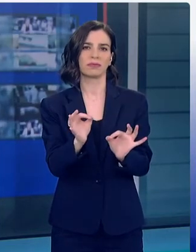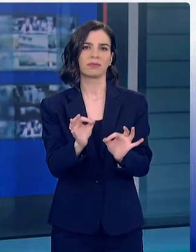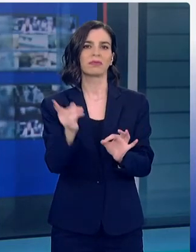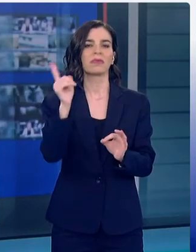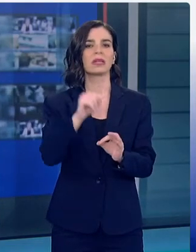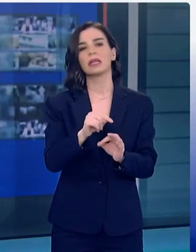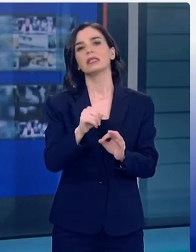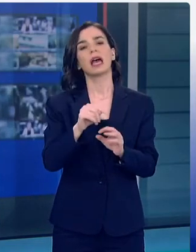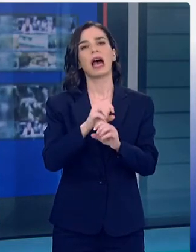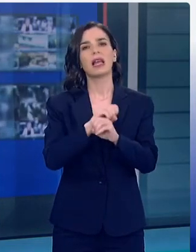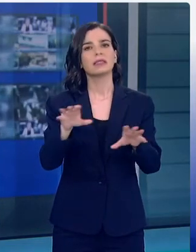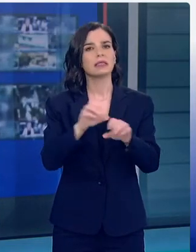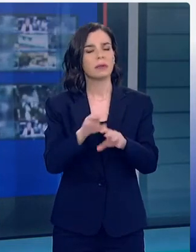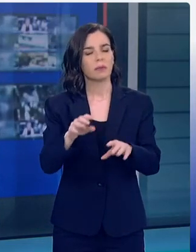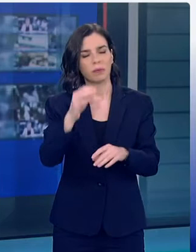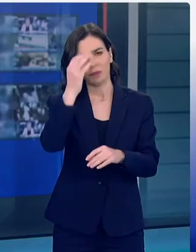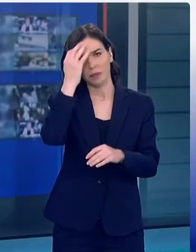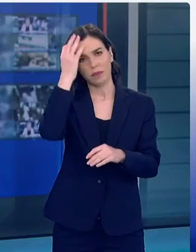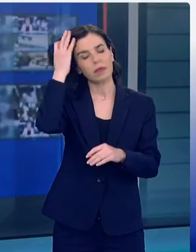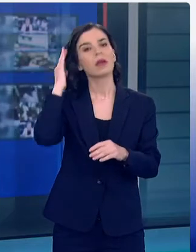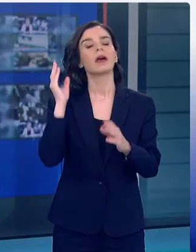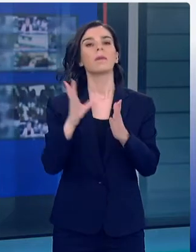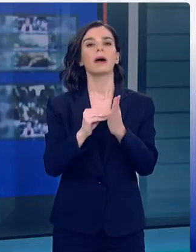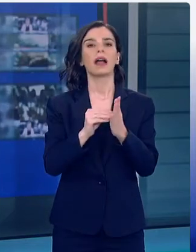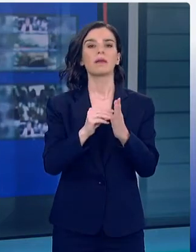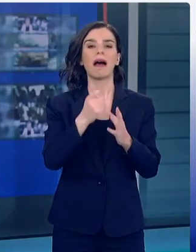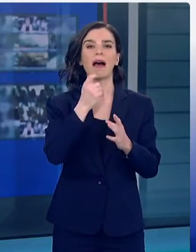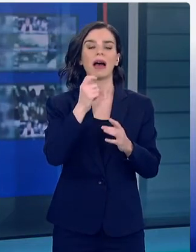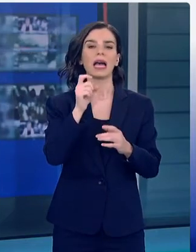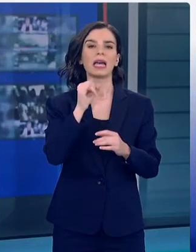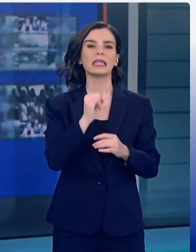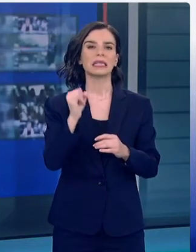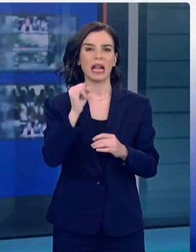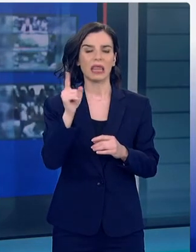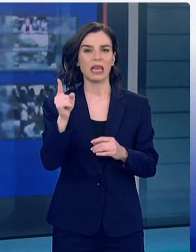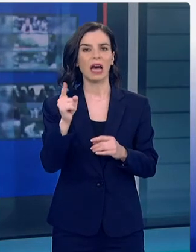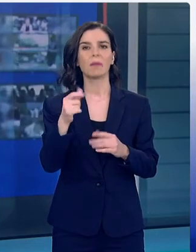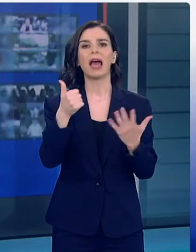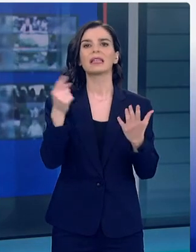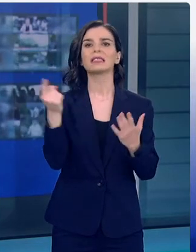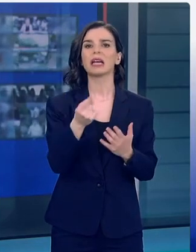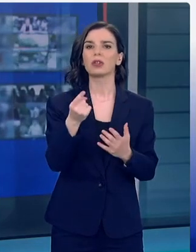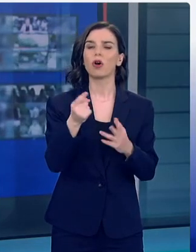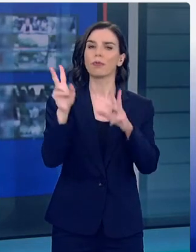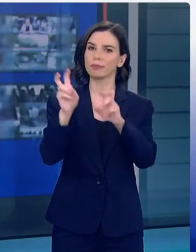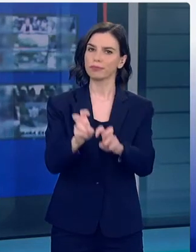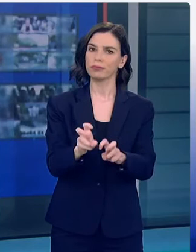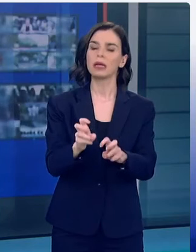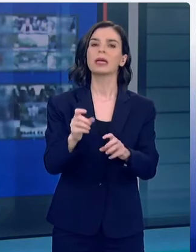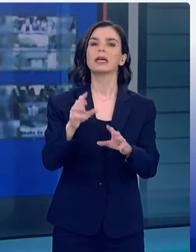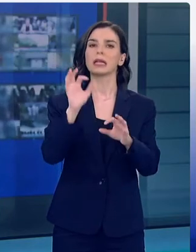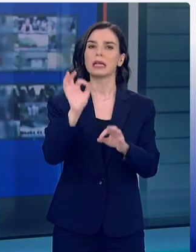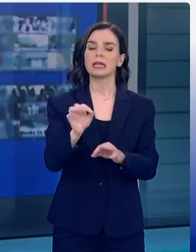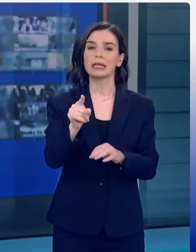άλλες σημαντικές αναφορές των τελευταίων ημερών, στην Ισλανδία που έχει πολύ μικρό πληθυσμό, ελέγχθηκε το 6% του πληθυσμού και επιβεβαιώθηκε πως η